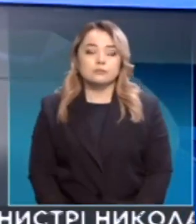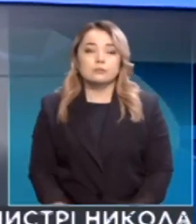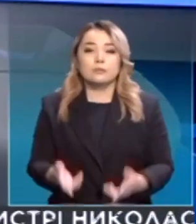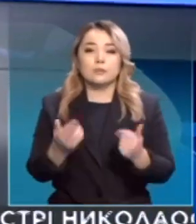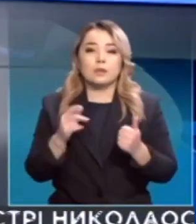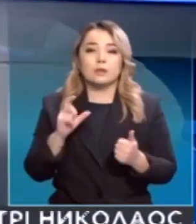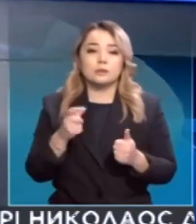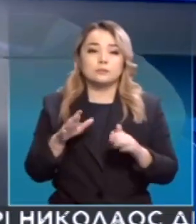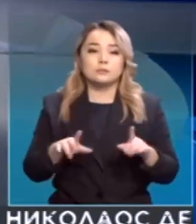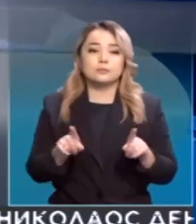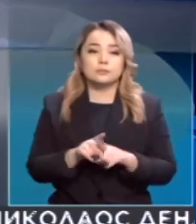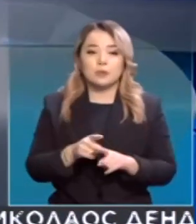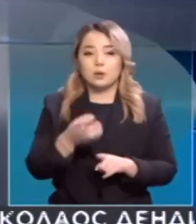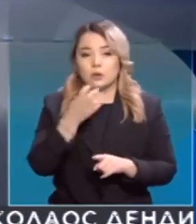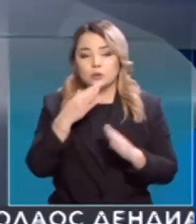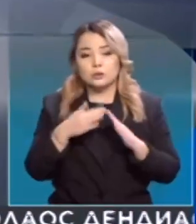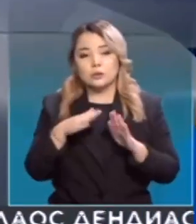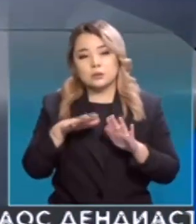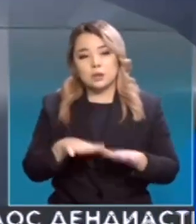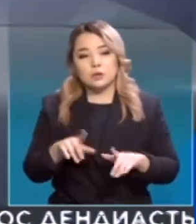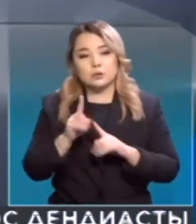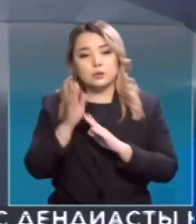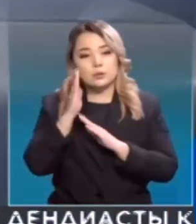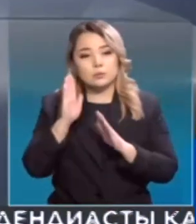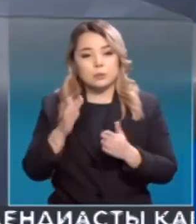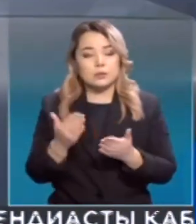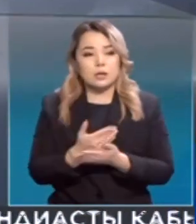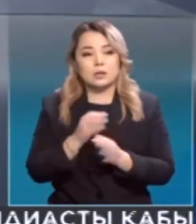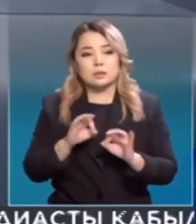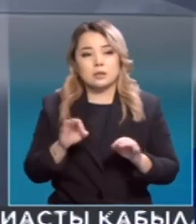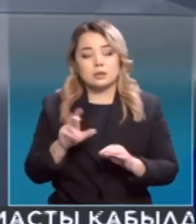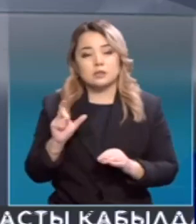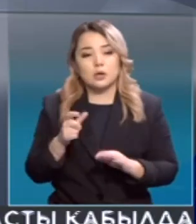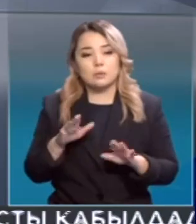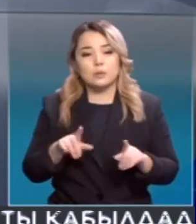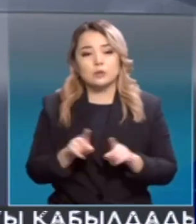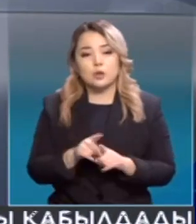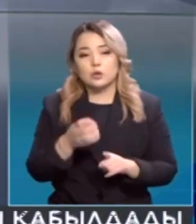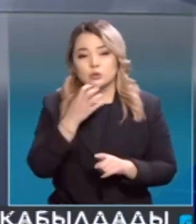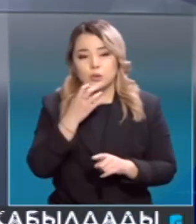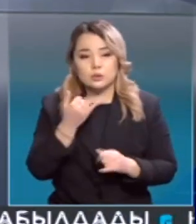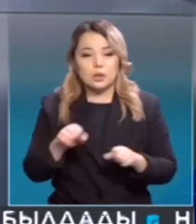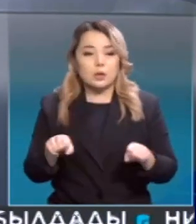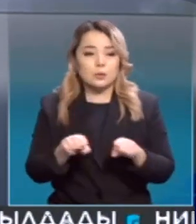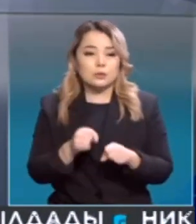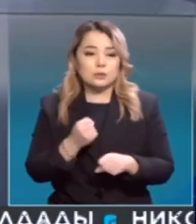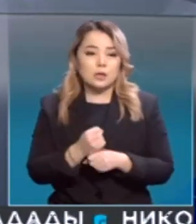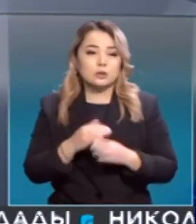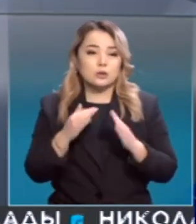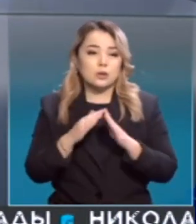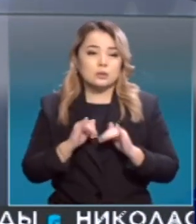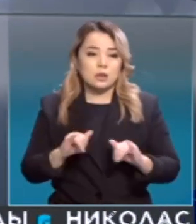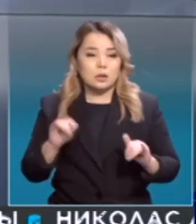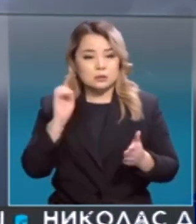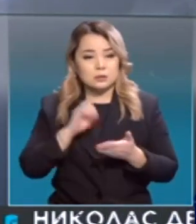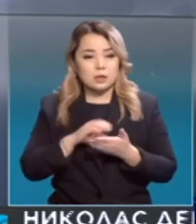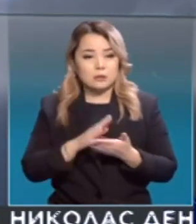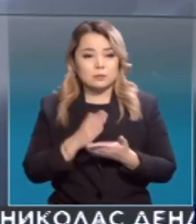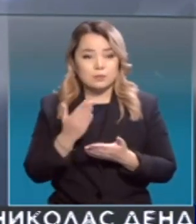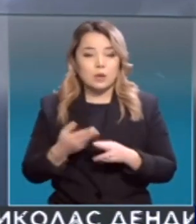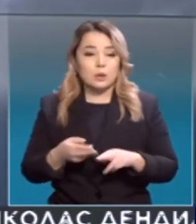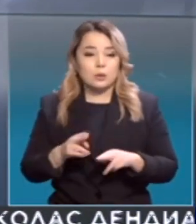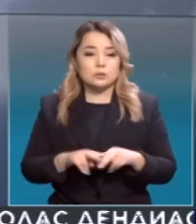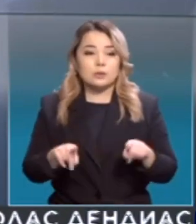Ya iki bassızlıktar da jılı ide yıqtaytın boldı jaña tilşimiz aytqanda. İki bassızdağı jılğa qosılğan üylerdiñ sanı artıp keled.